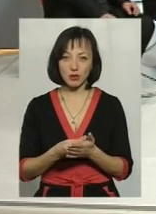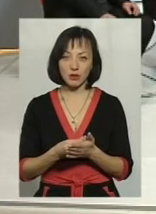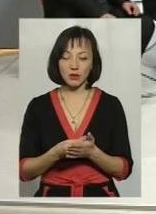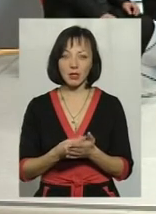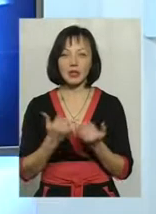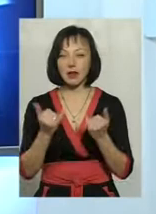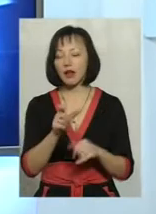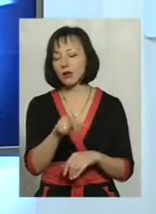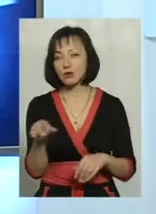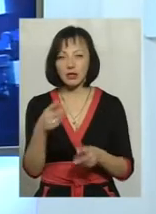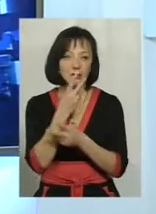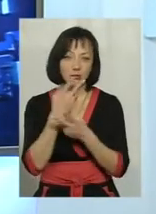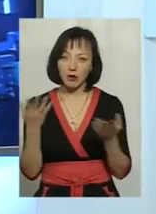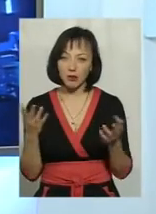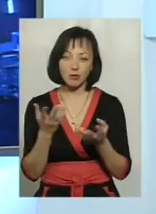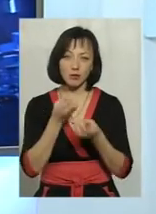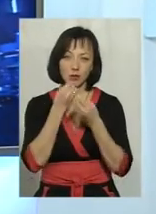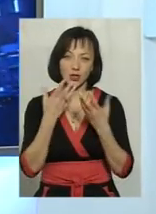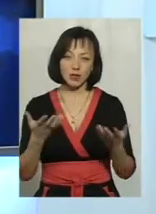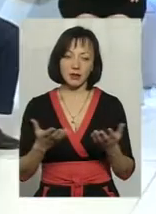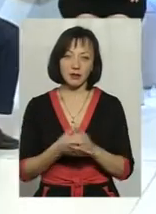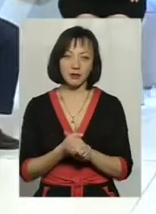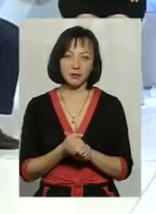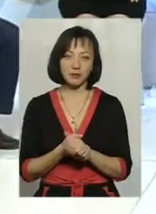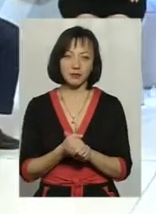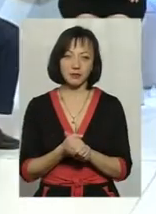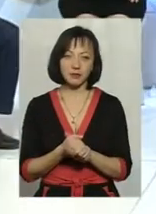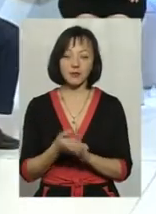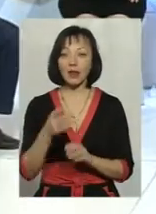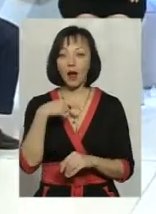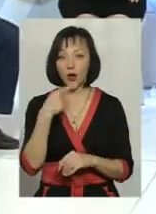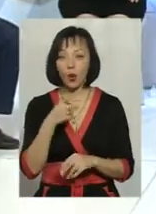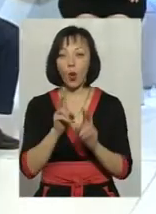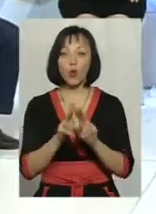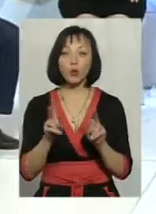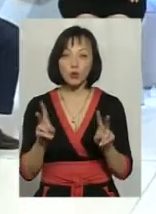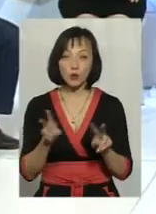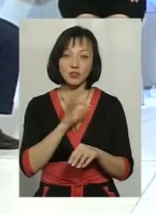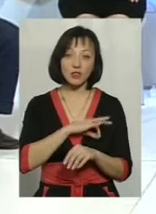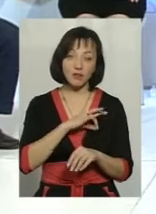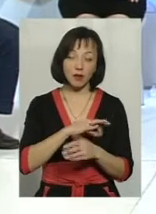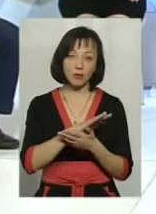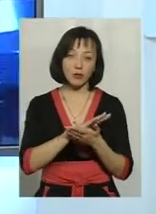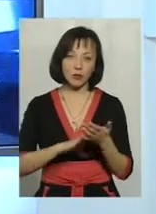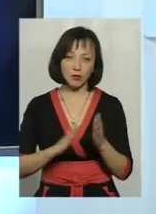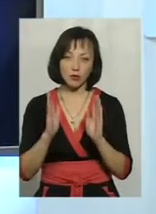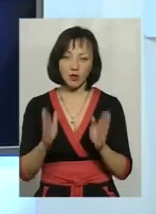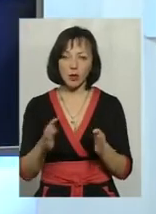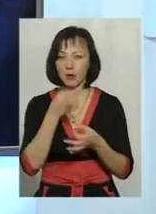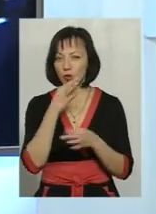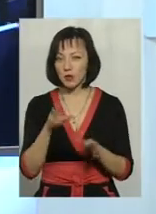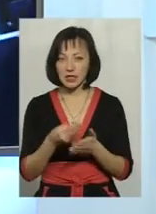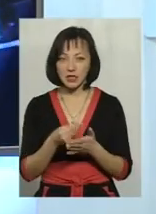також... Для людей я не бачу, що був якийсь такий вихід, тому що я кажу, хто вживав, той і буде вживати по любій